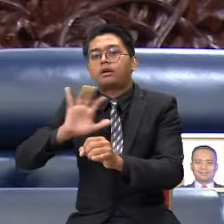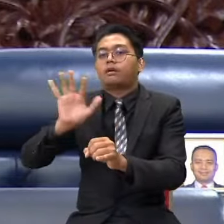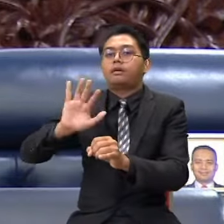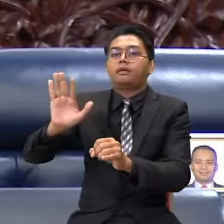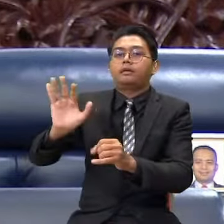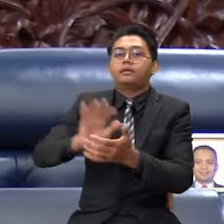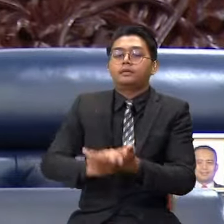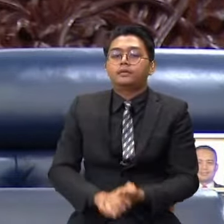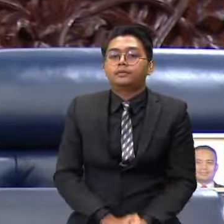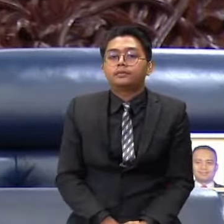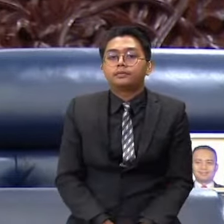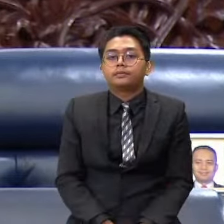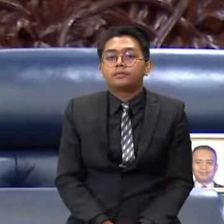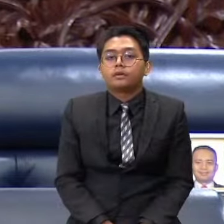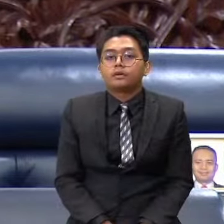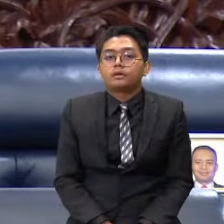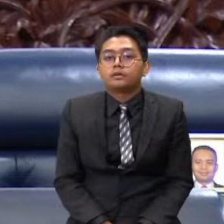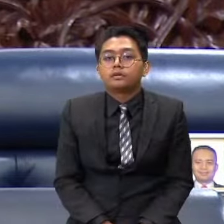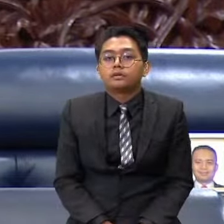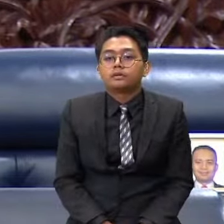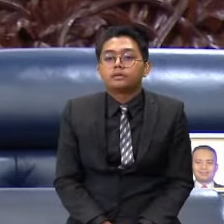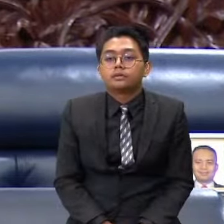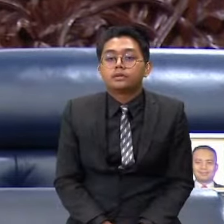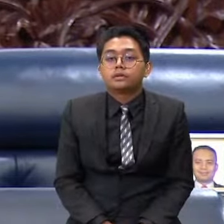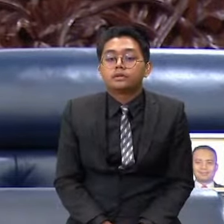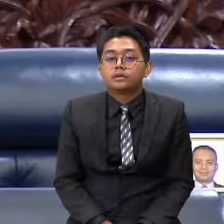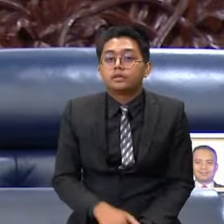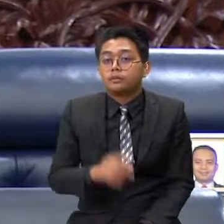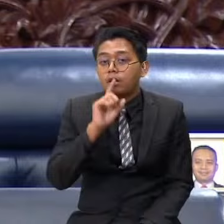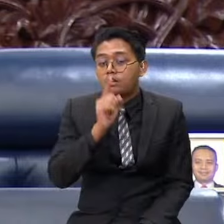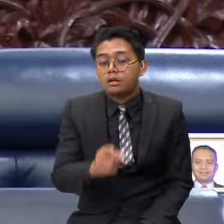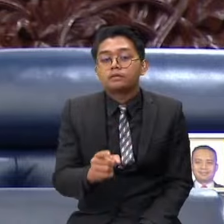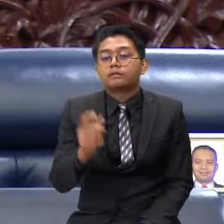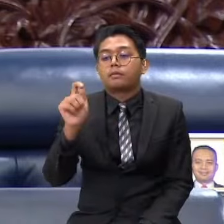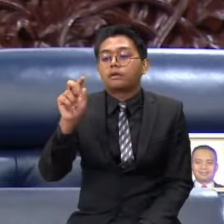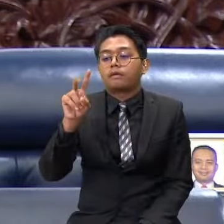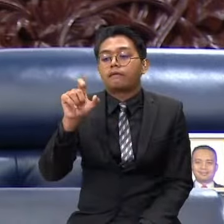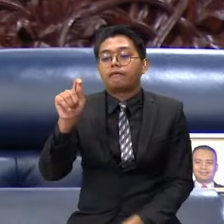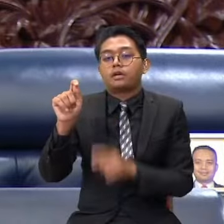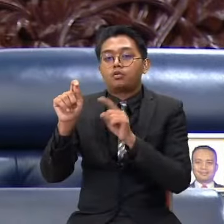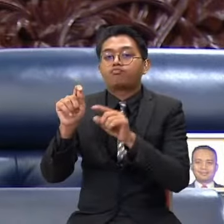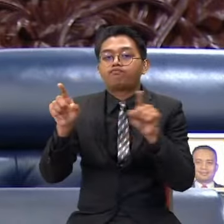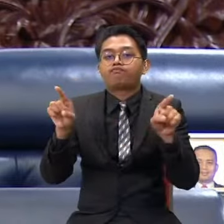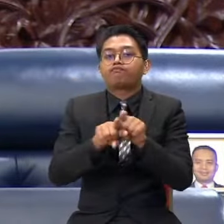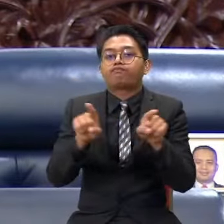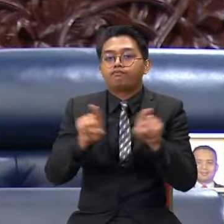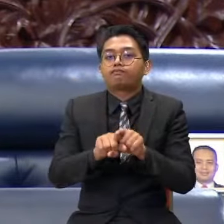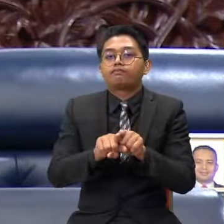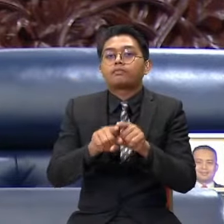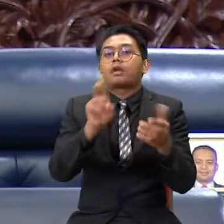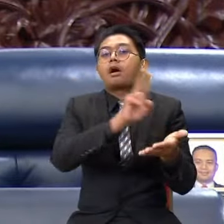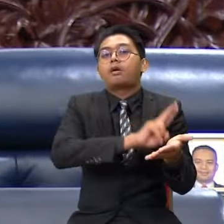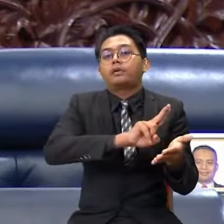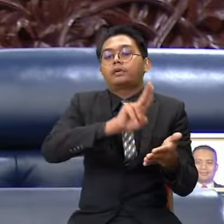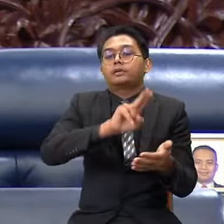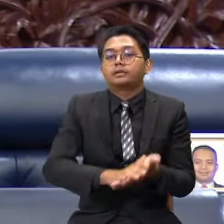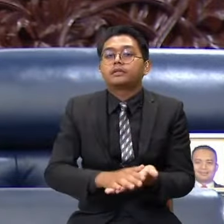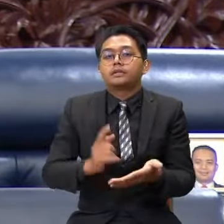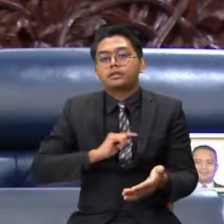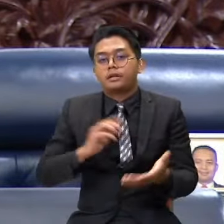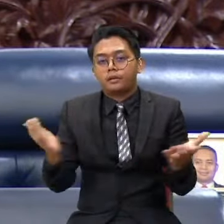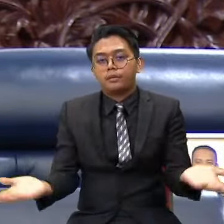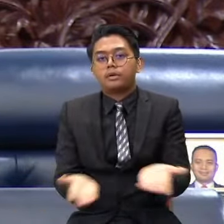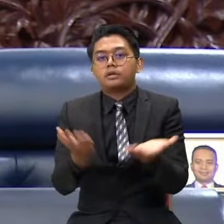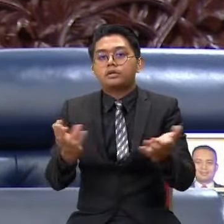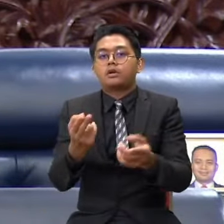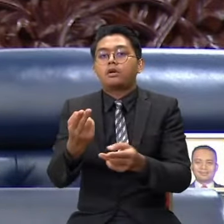Universiti secara Betulnya dia setaraf terutama di luar negara dan saya menyanjung baik usaha awal kerajaan Negeri